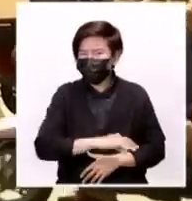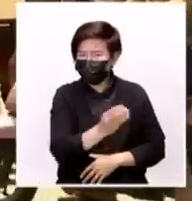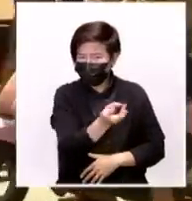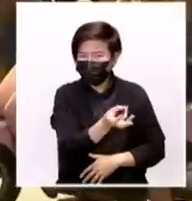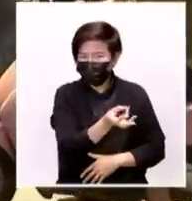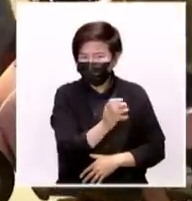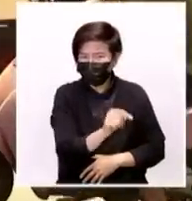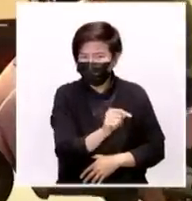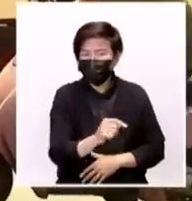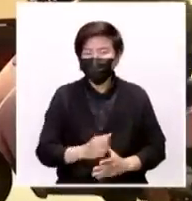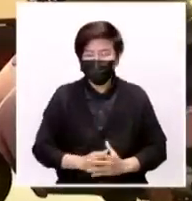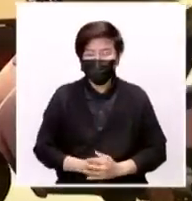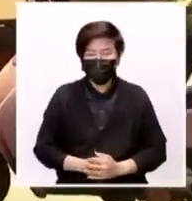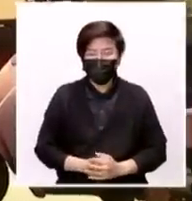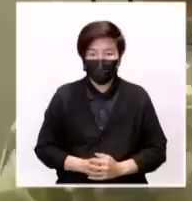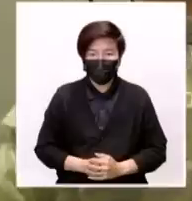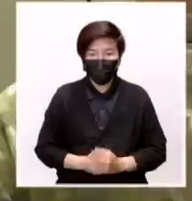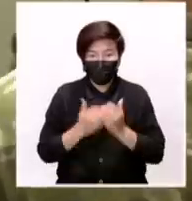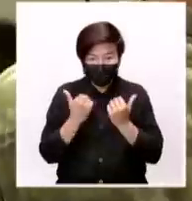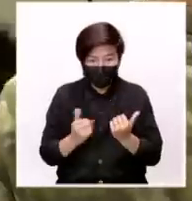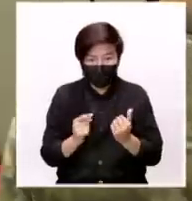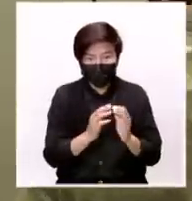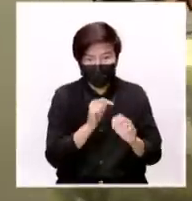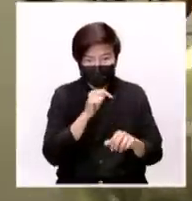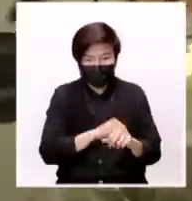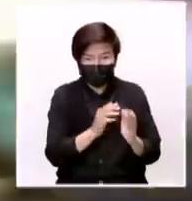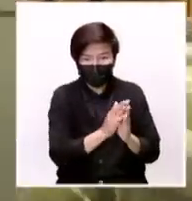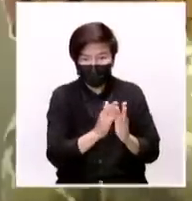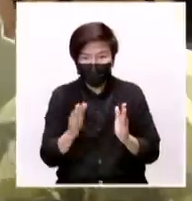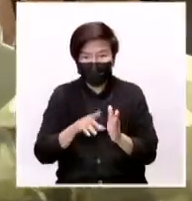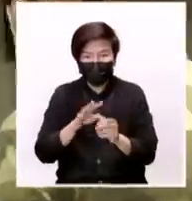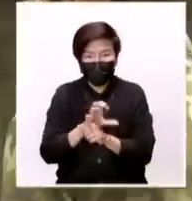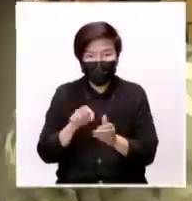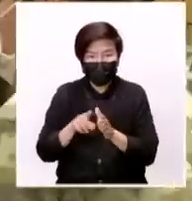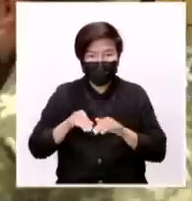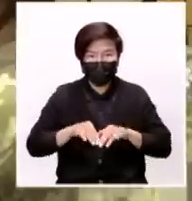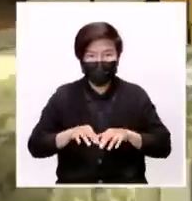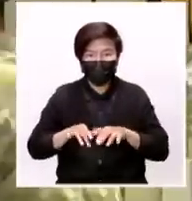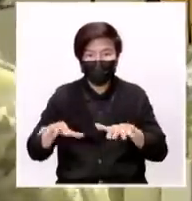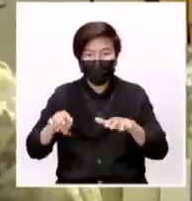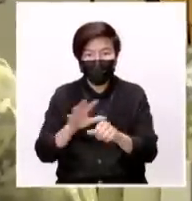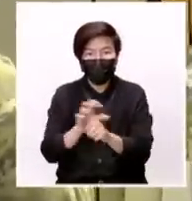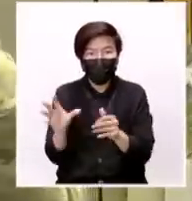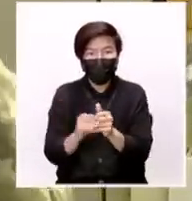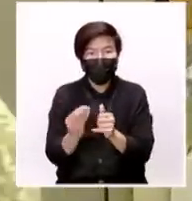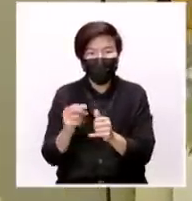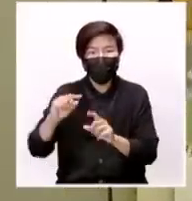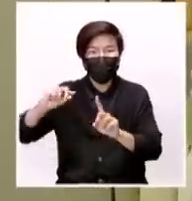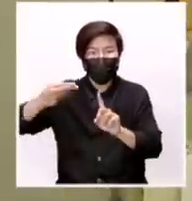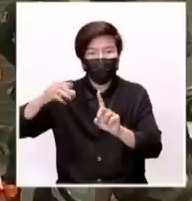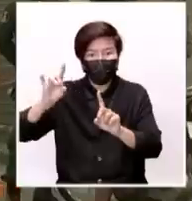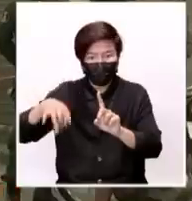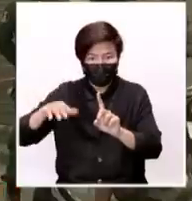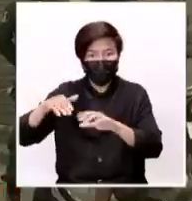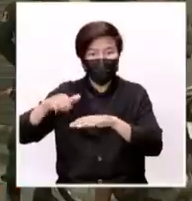เป็นอีกหนึ่งประเทศที่มีรายงานการติดเชื้อน้อยปรากฏว่าหลังจากนั้นเริ่มเกิดการระบาดในวงกว้างค่ะตอนนี้ยอดติดเชื้อสะสม 18,000 กว่าค